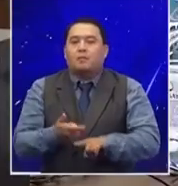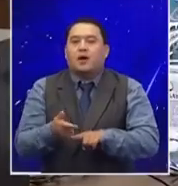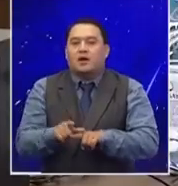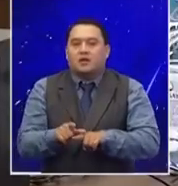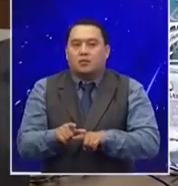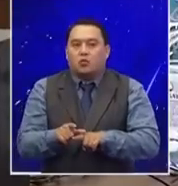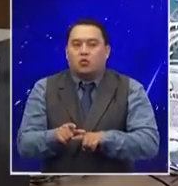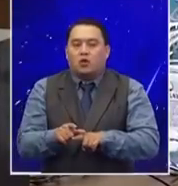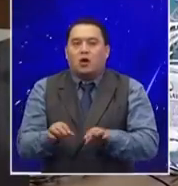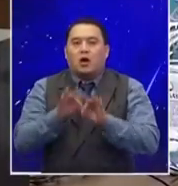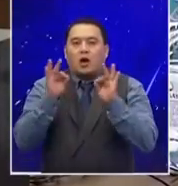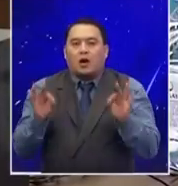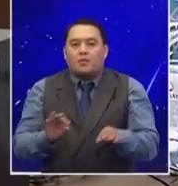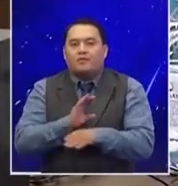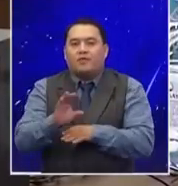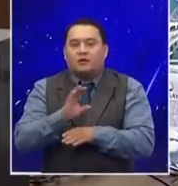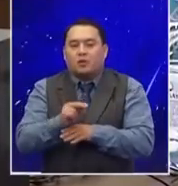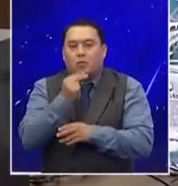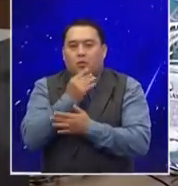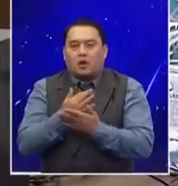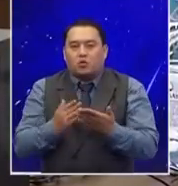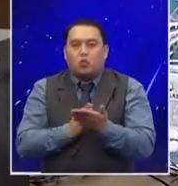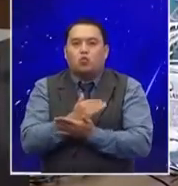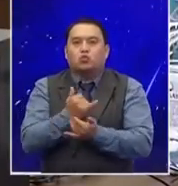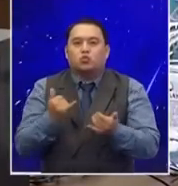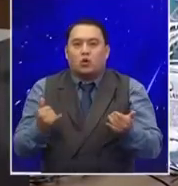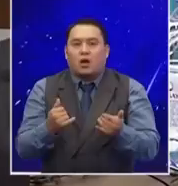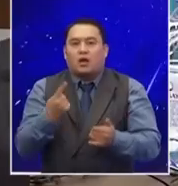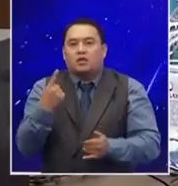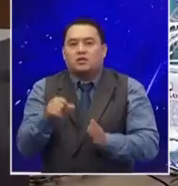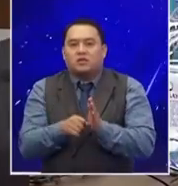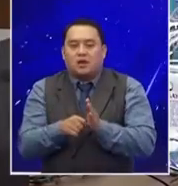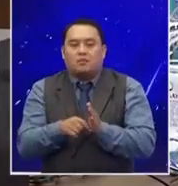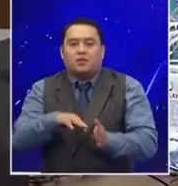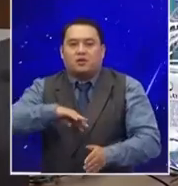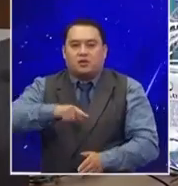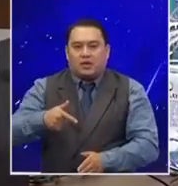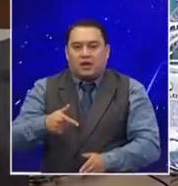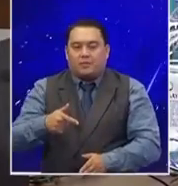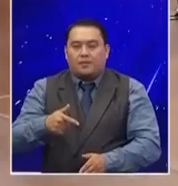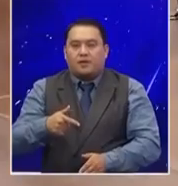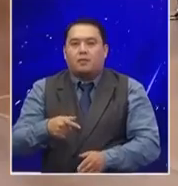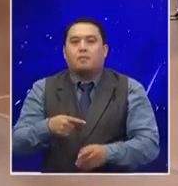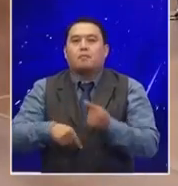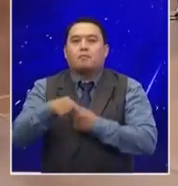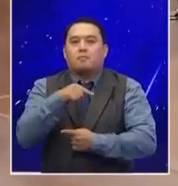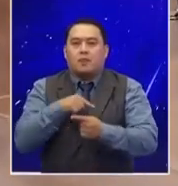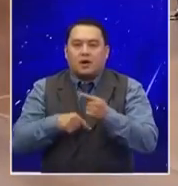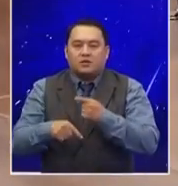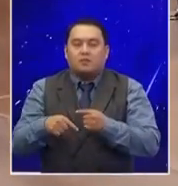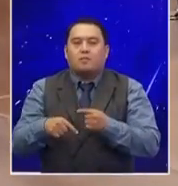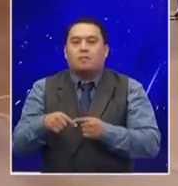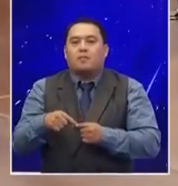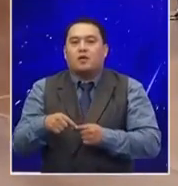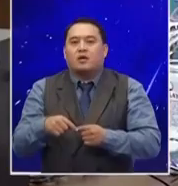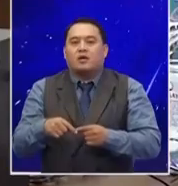года объем выпущенной продукции оказанных услуг составил 1,7 триллиона тенге. Доля малого и среднего бизнеса